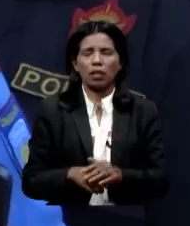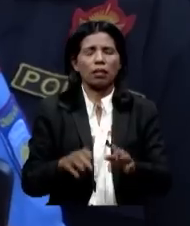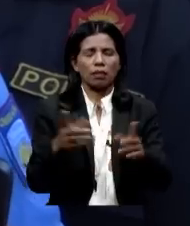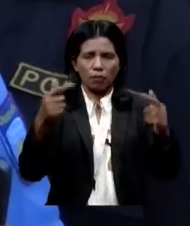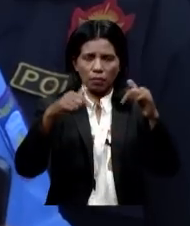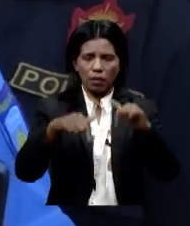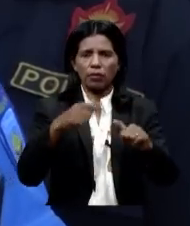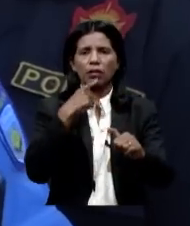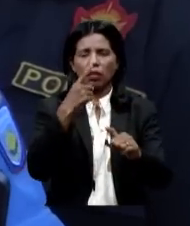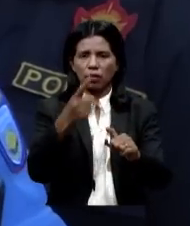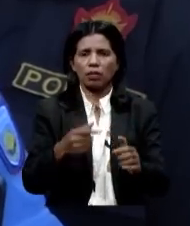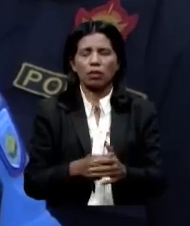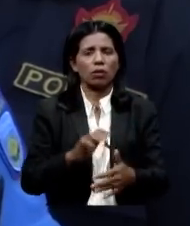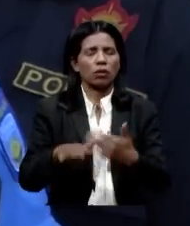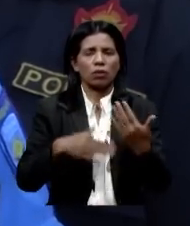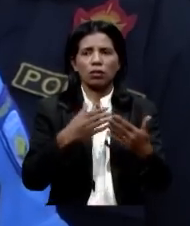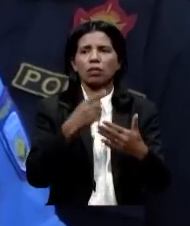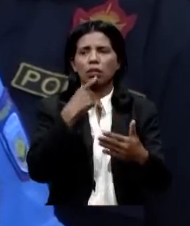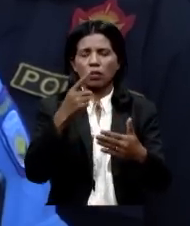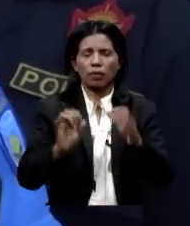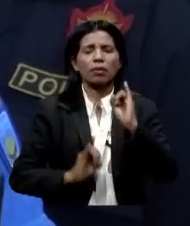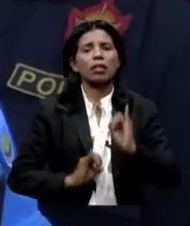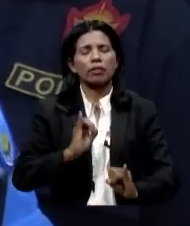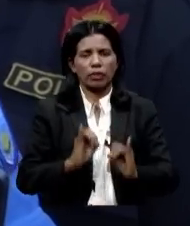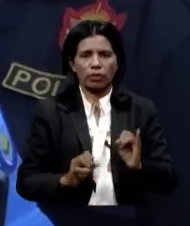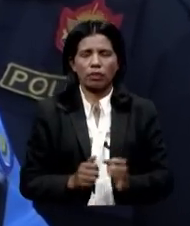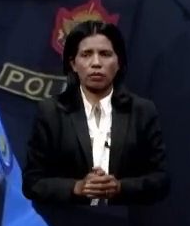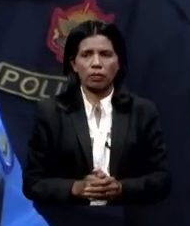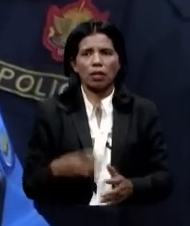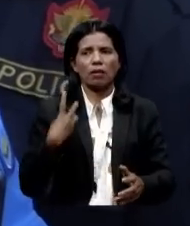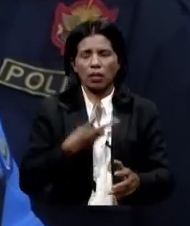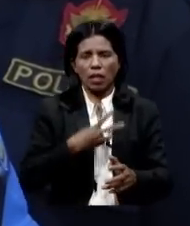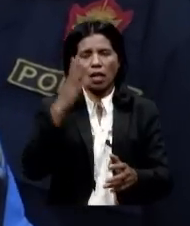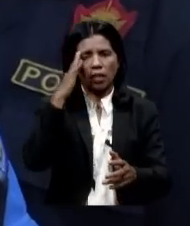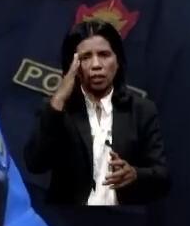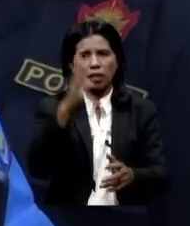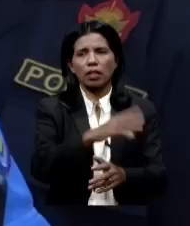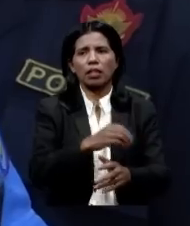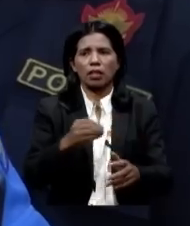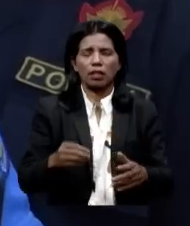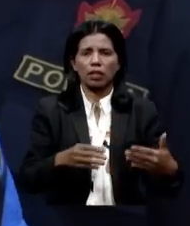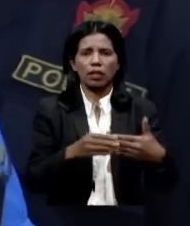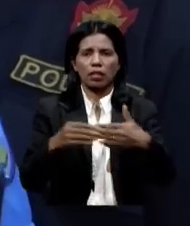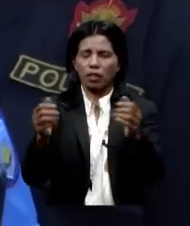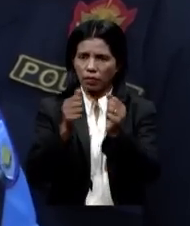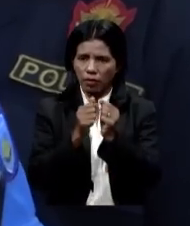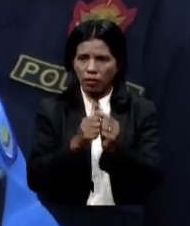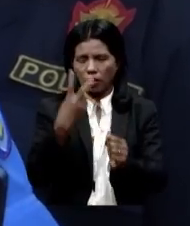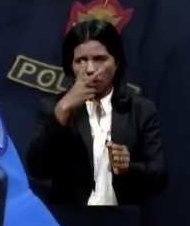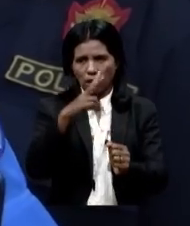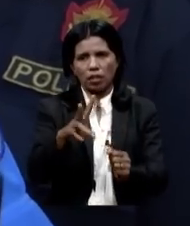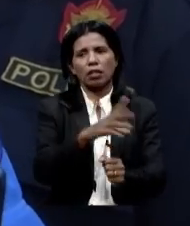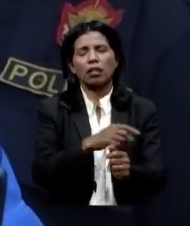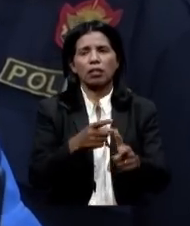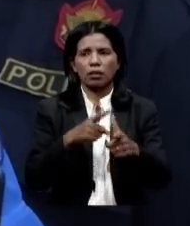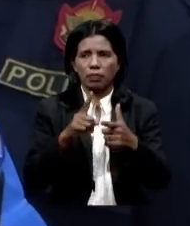para atu dia angkat akan hoto tu de dung falewa individu saya ore fatin ini nama ami hati ne kata kata organiza malu fat fatin mai asal tafu bayru ida depois